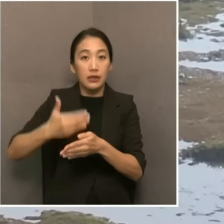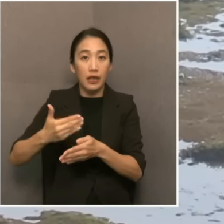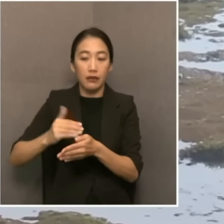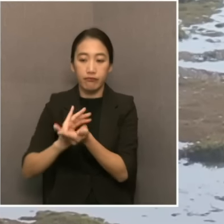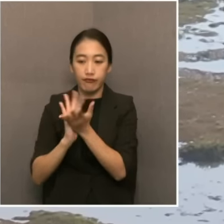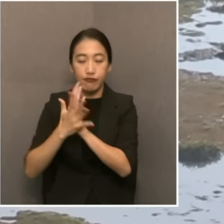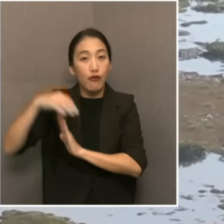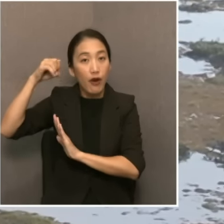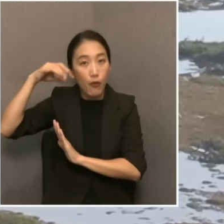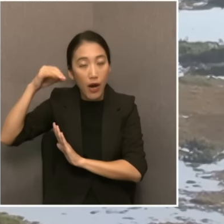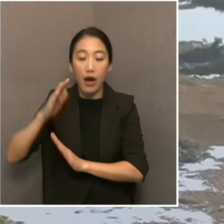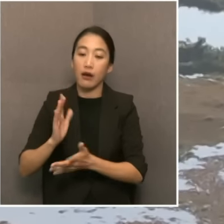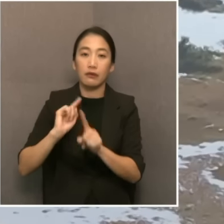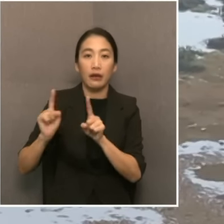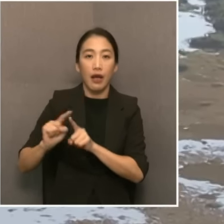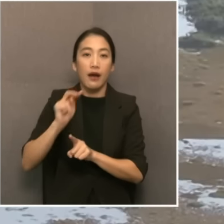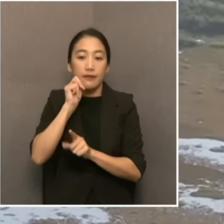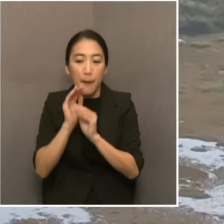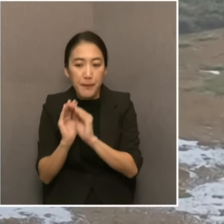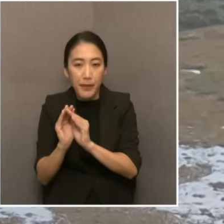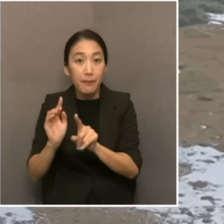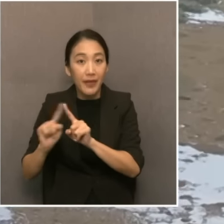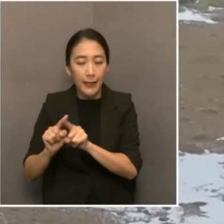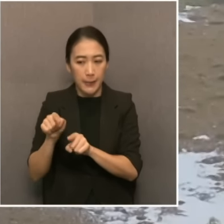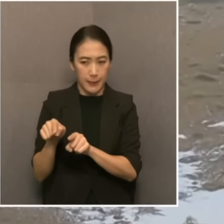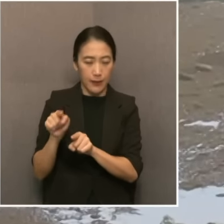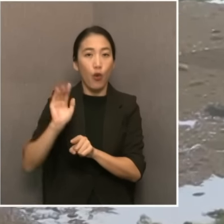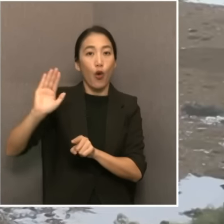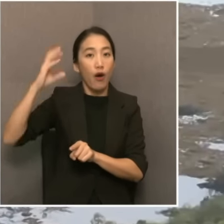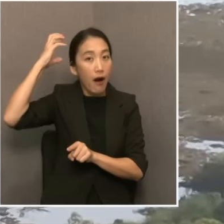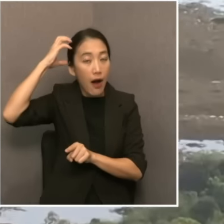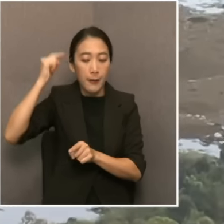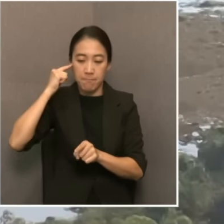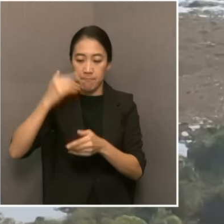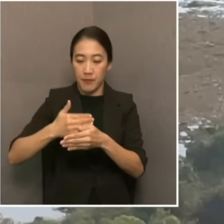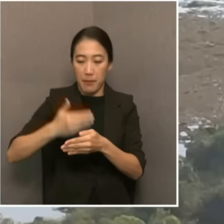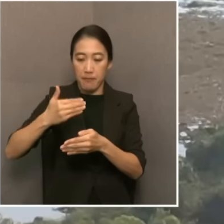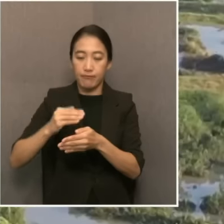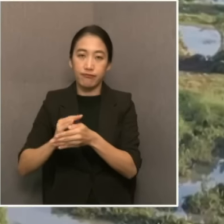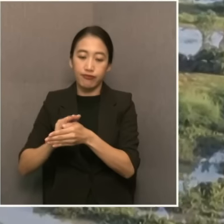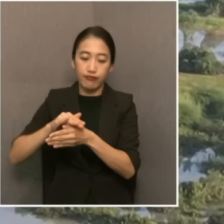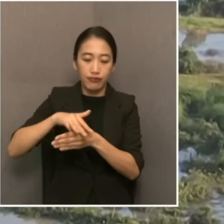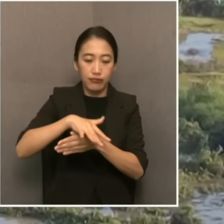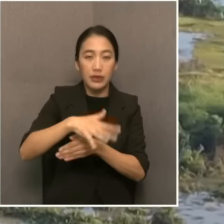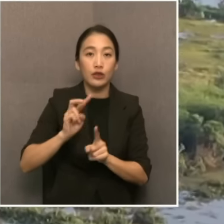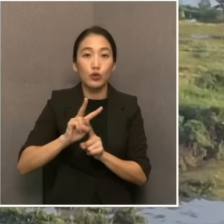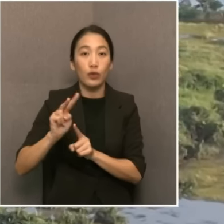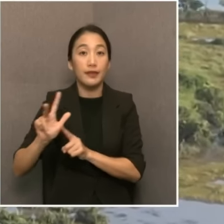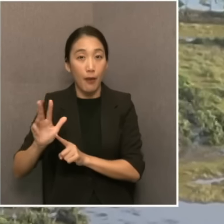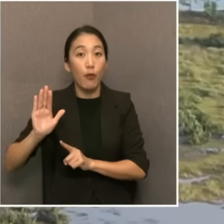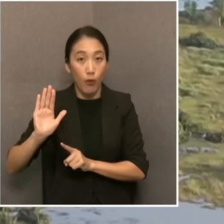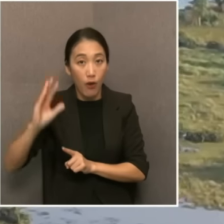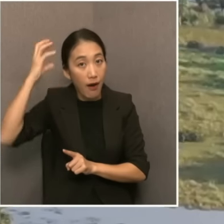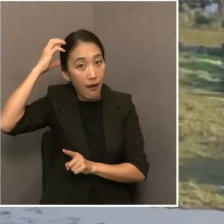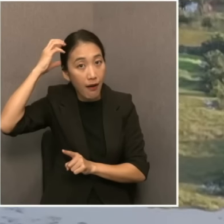หารจัดการน้ำในอ่างเก็บน้ำจึงปล่อยน้ำจากเขื่อนผลิตไฟฟ้าน้ำคาน2และ3ในเมืองเชียงเงินห่างจากตั